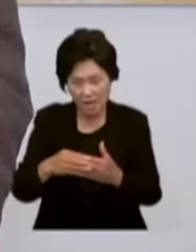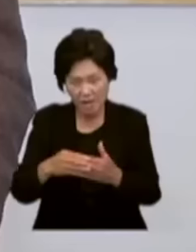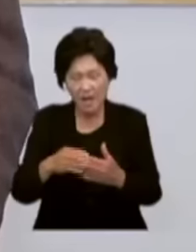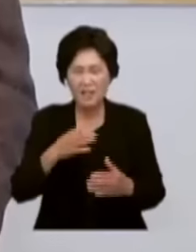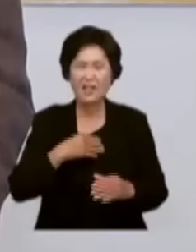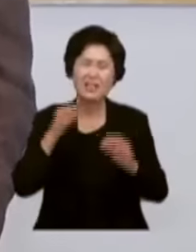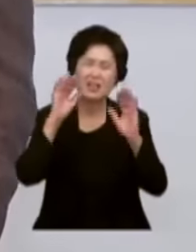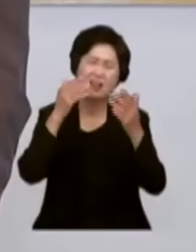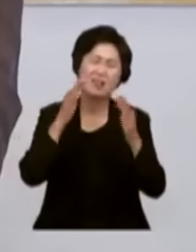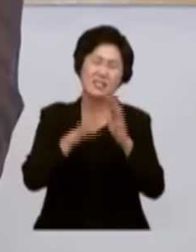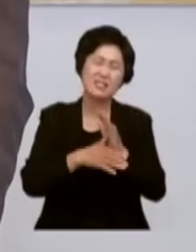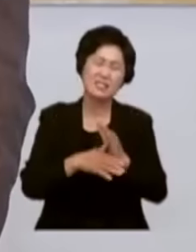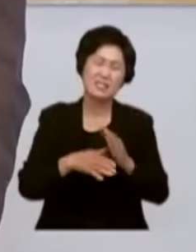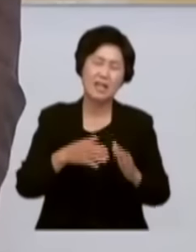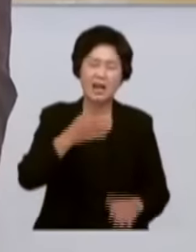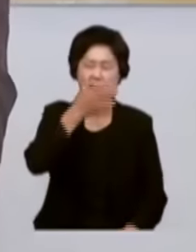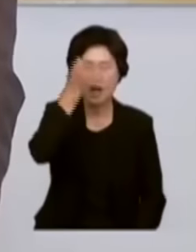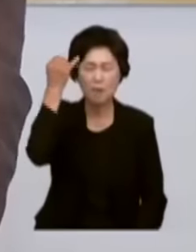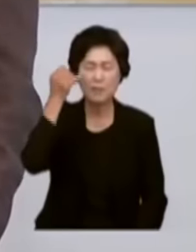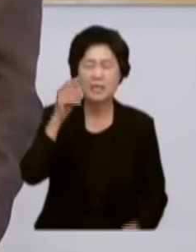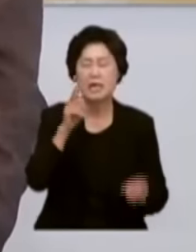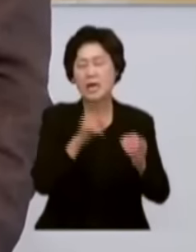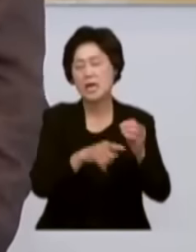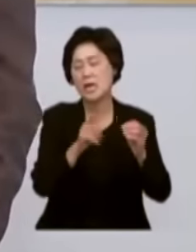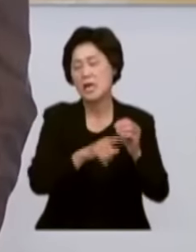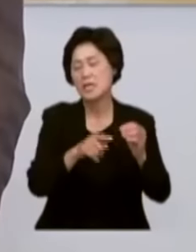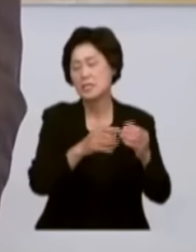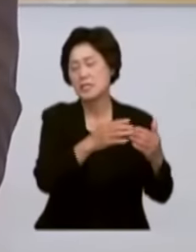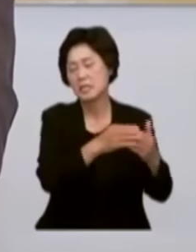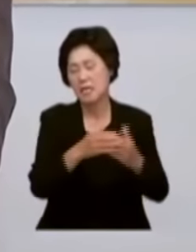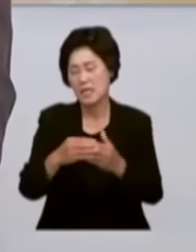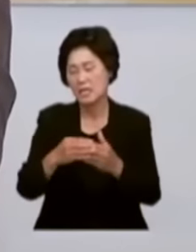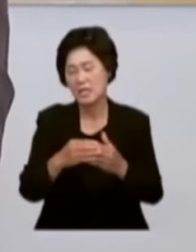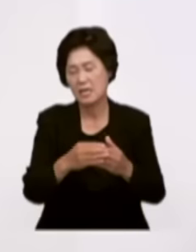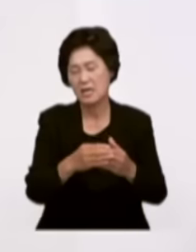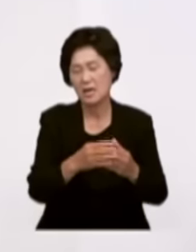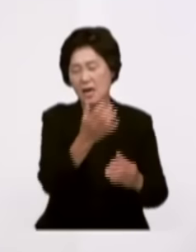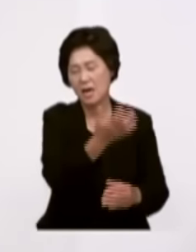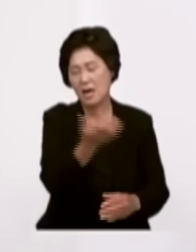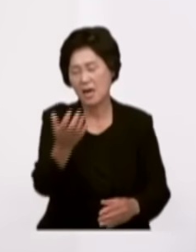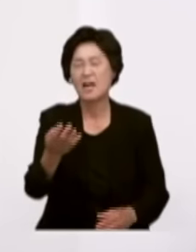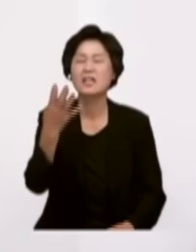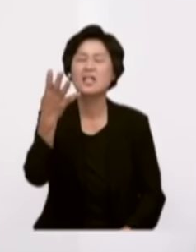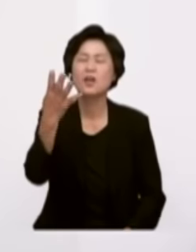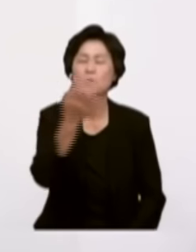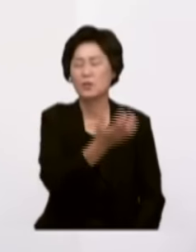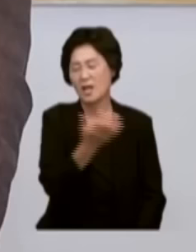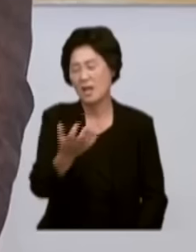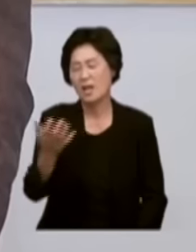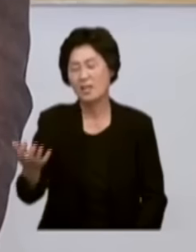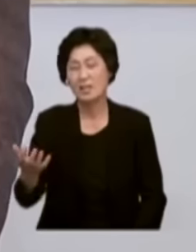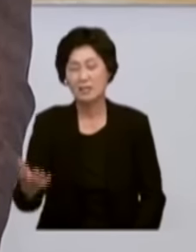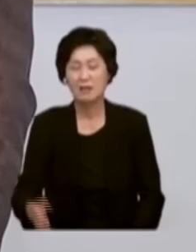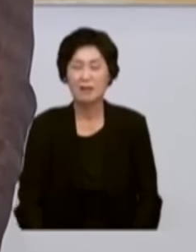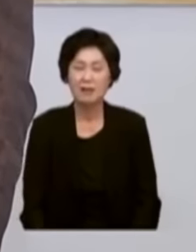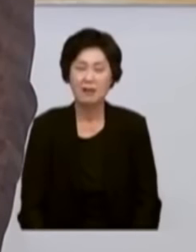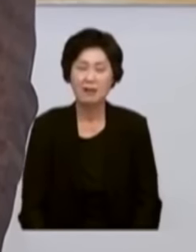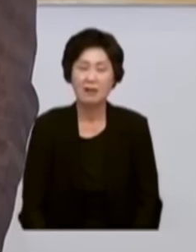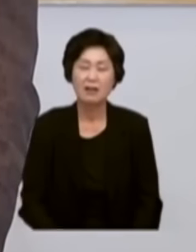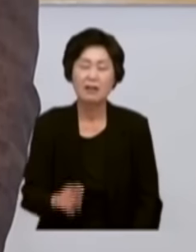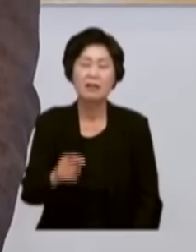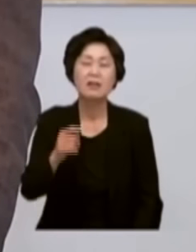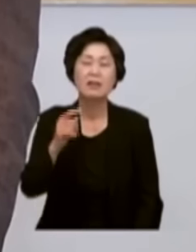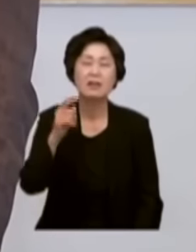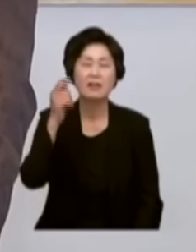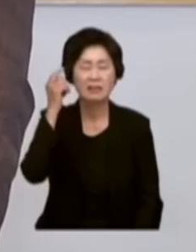이렇게 자네를 데리고 제 손을 잡고 새벽에 절 네 군데를 다녔죠. 어? 그 얘기가 생각나면서